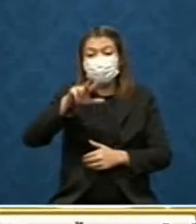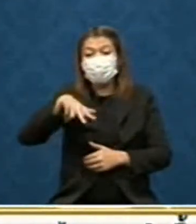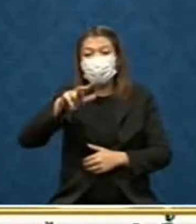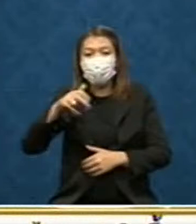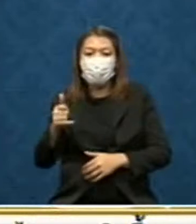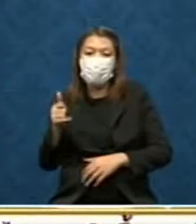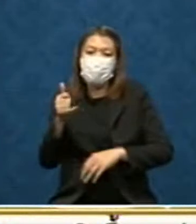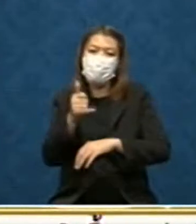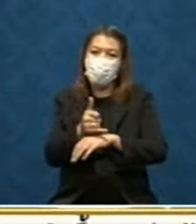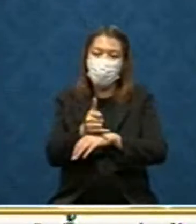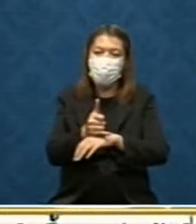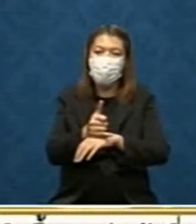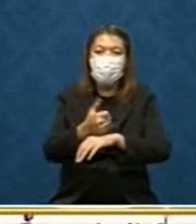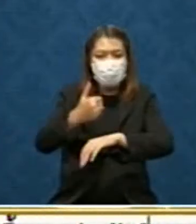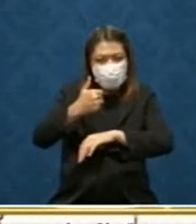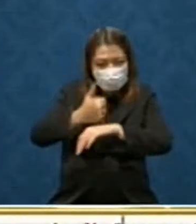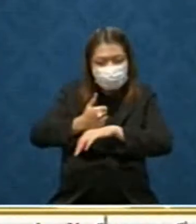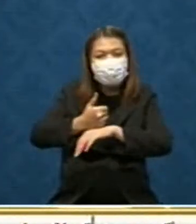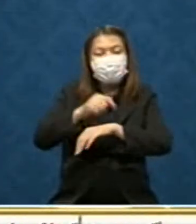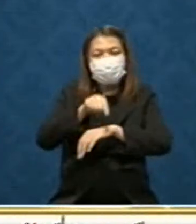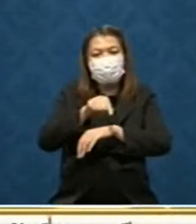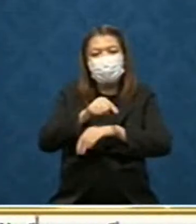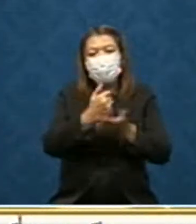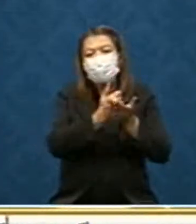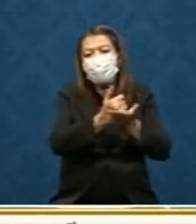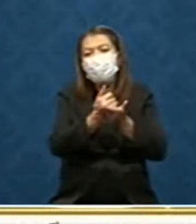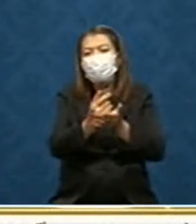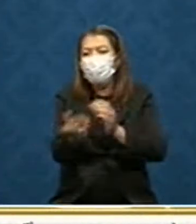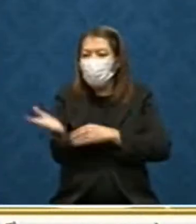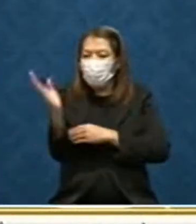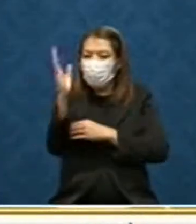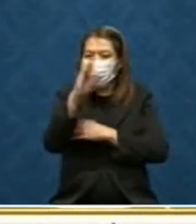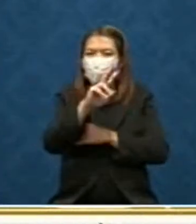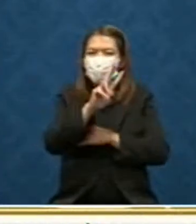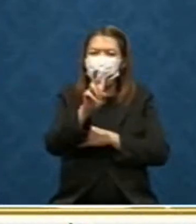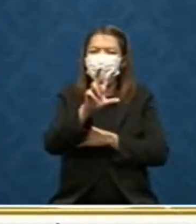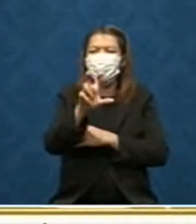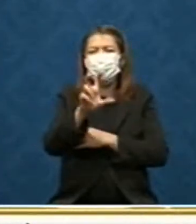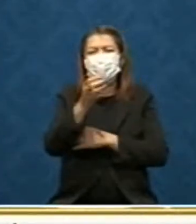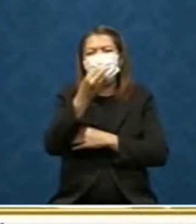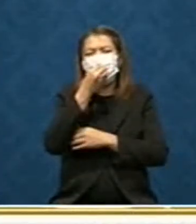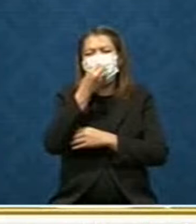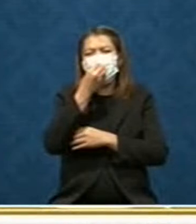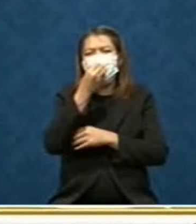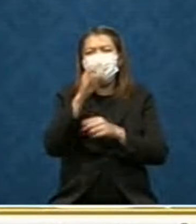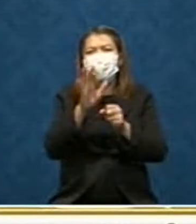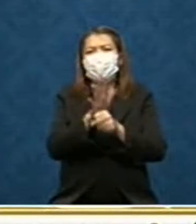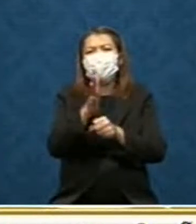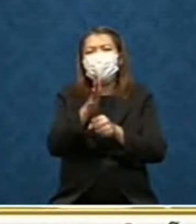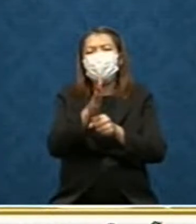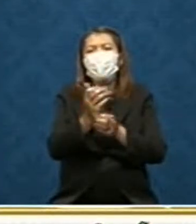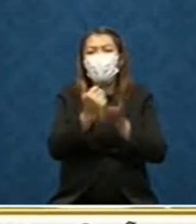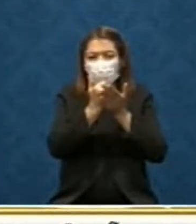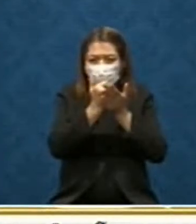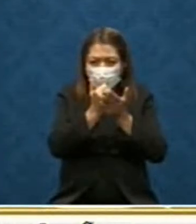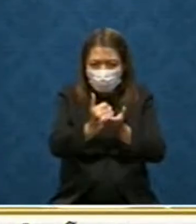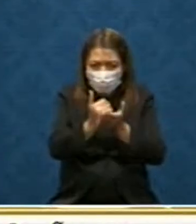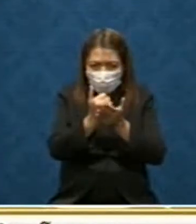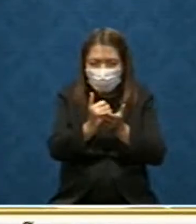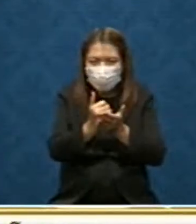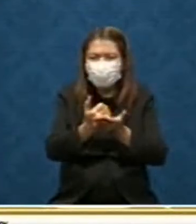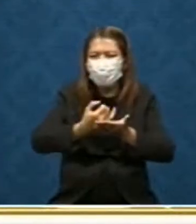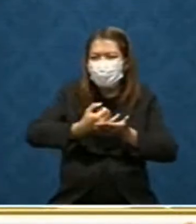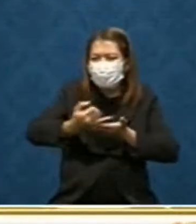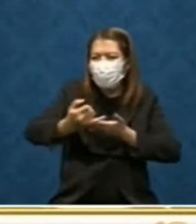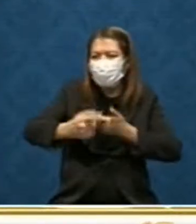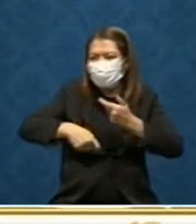เราไมได้ช่วยใหชาบ้านกินไปวัแล้วกไมถึงวนดวย 200 ๆ เนี่ยแต่เราตองช่วยให้ลดลาย